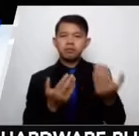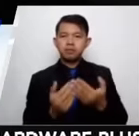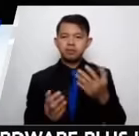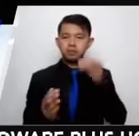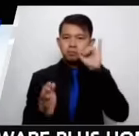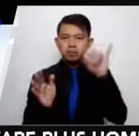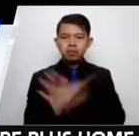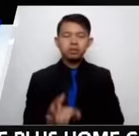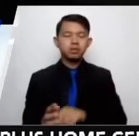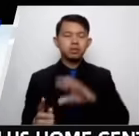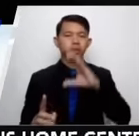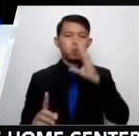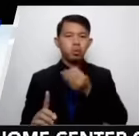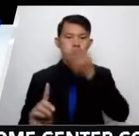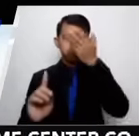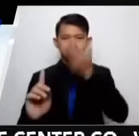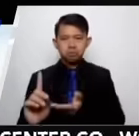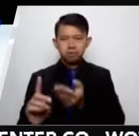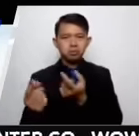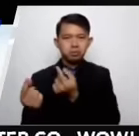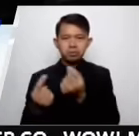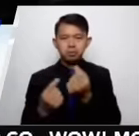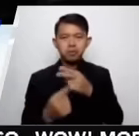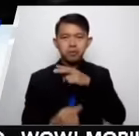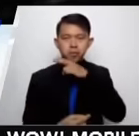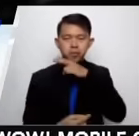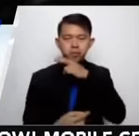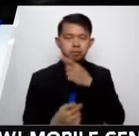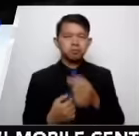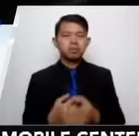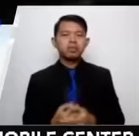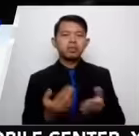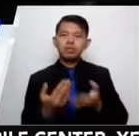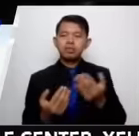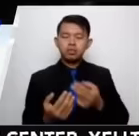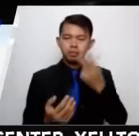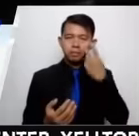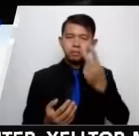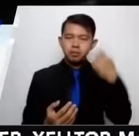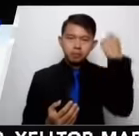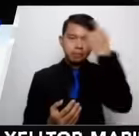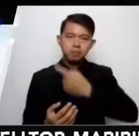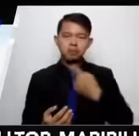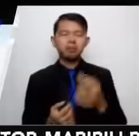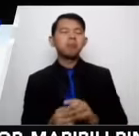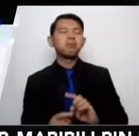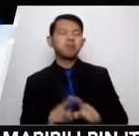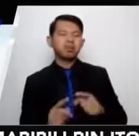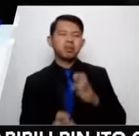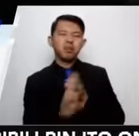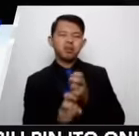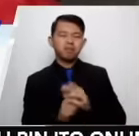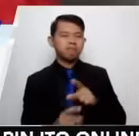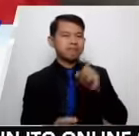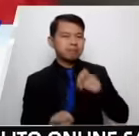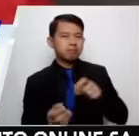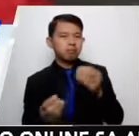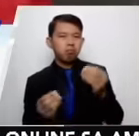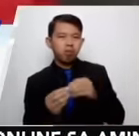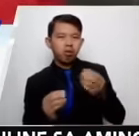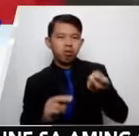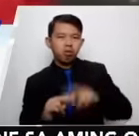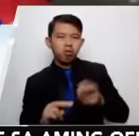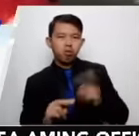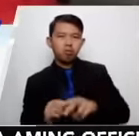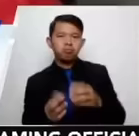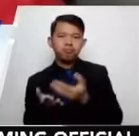krimen kasi po makakita yung mukha. Bili ulit, panibagong gastos na lang po, pero wala naman akong choice. Wala naman akong